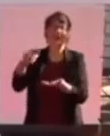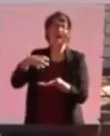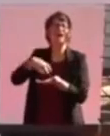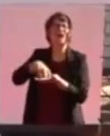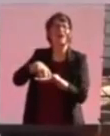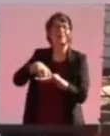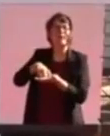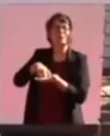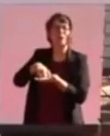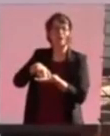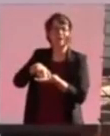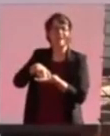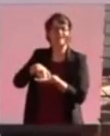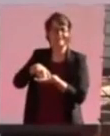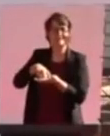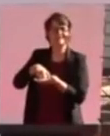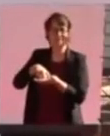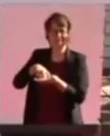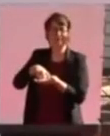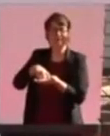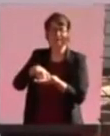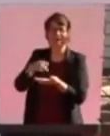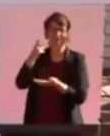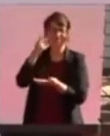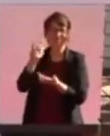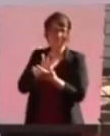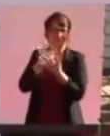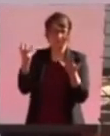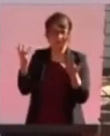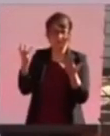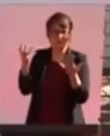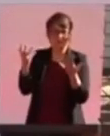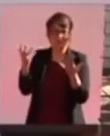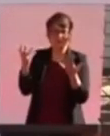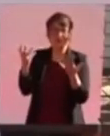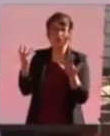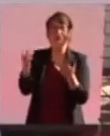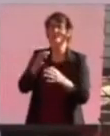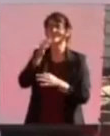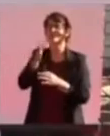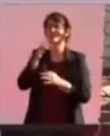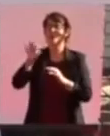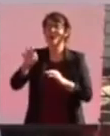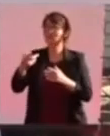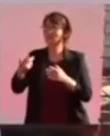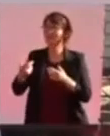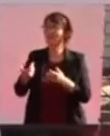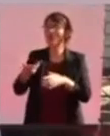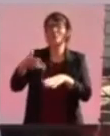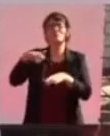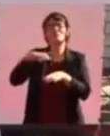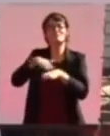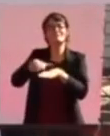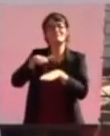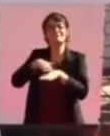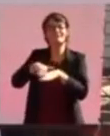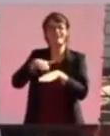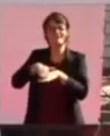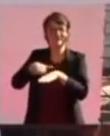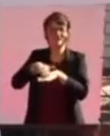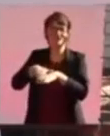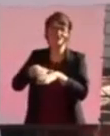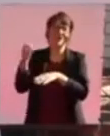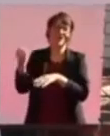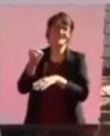del focus e letta che sono l'equivalente in materia di prestazioni in materia ambientale che sono stati istituiti